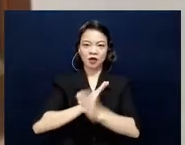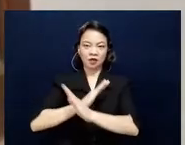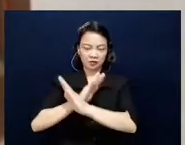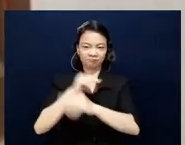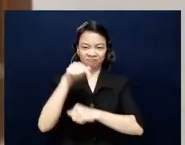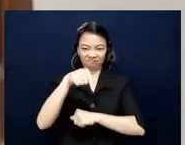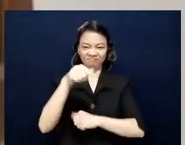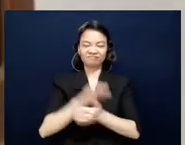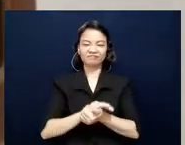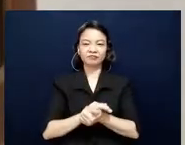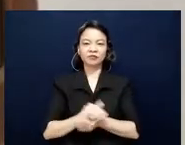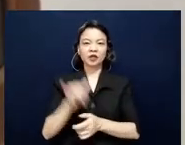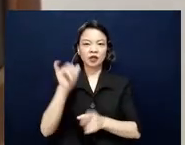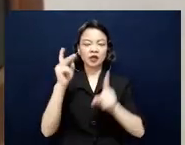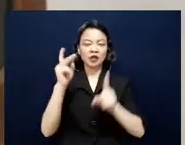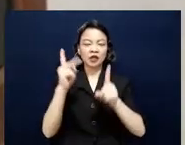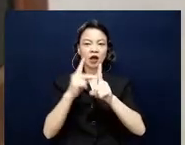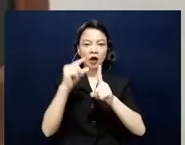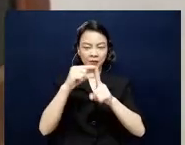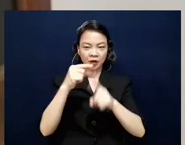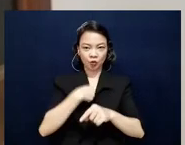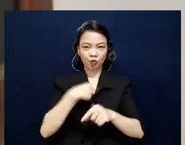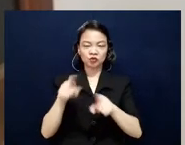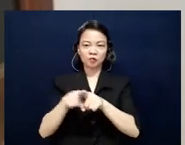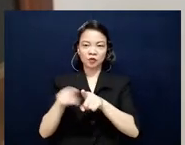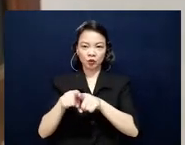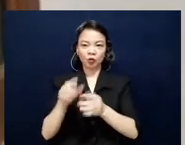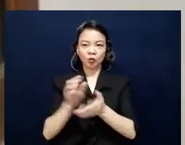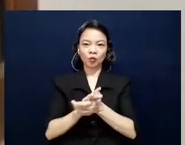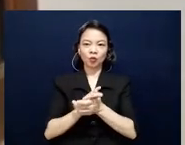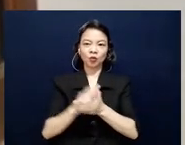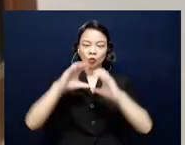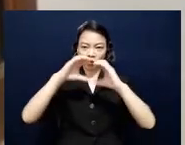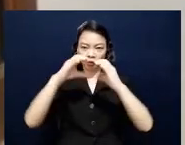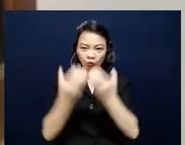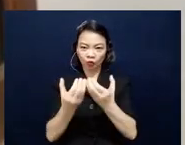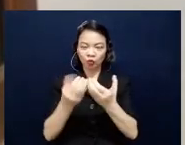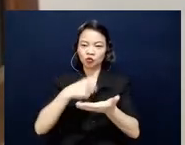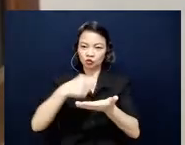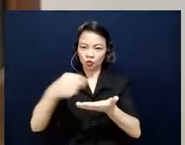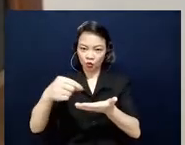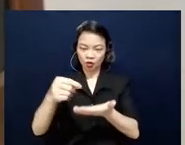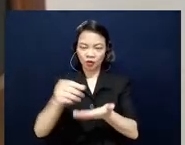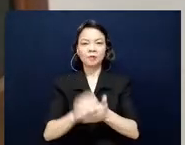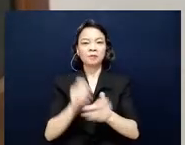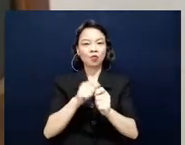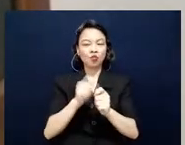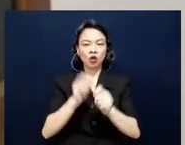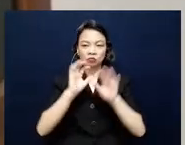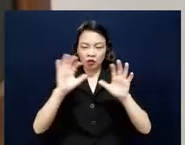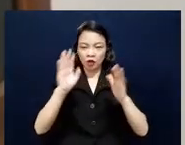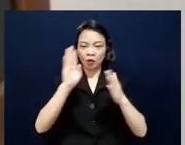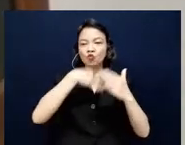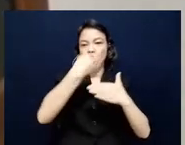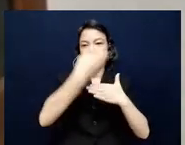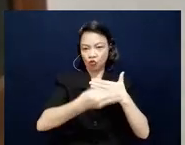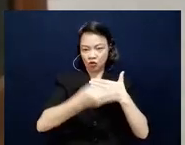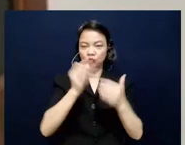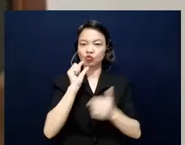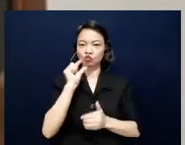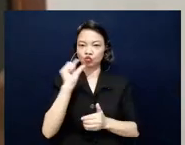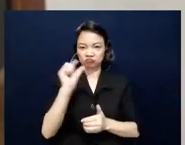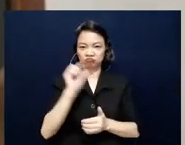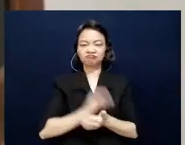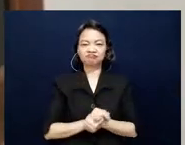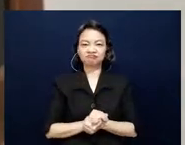itu, aku sebagai ketua Yoho Program di Skala, membuat banyak program-program untuk